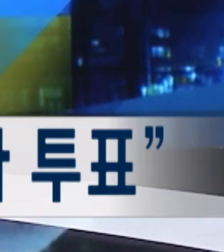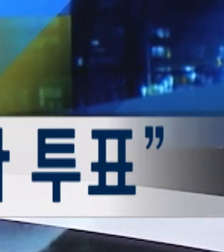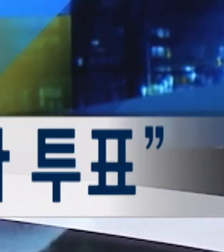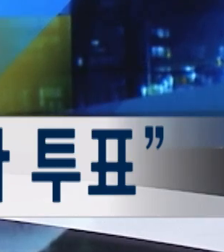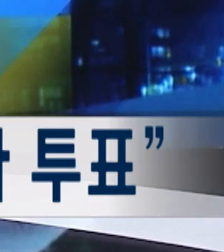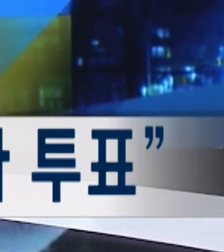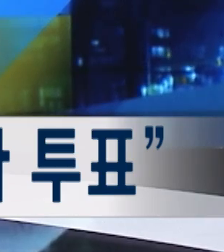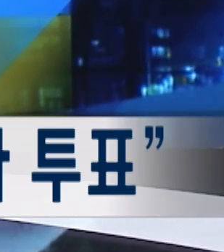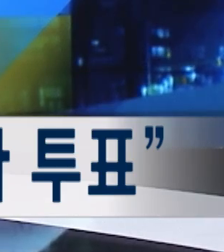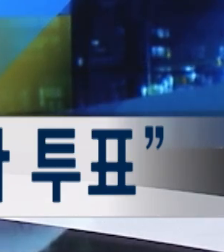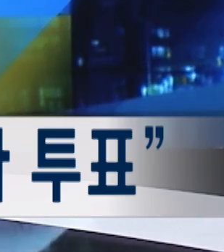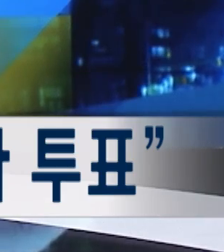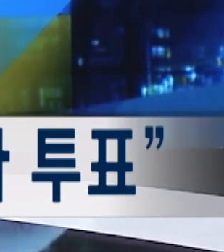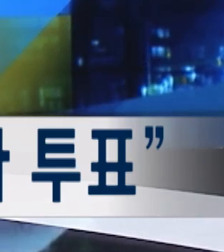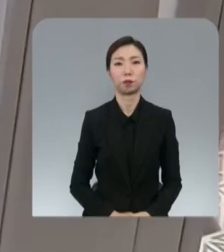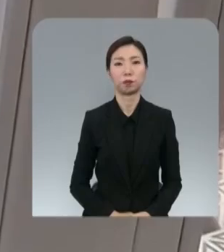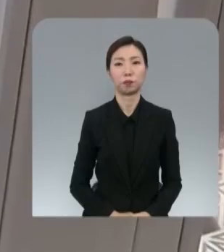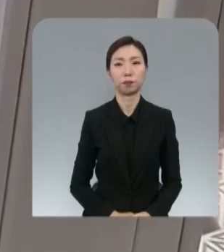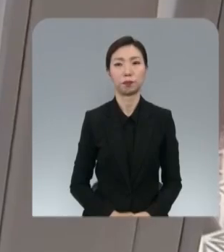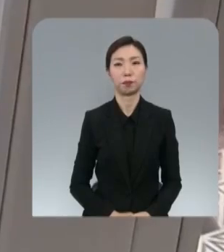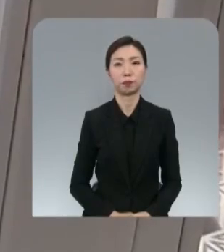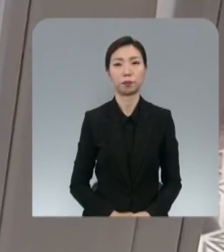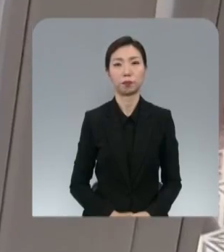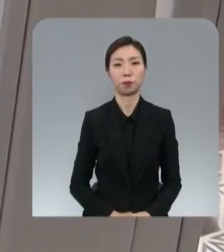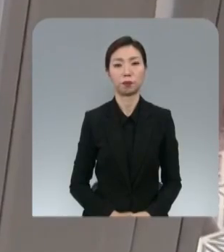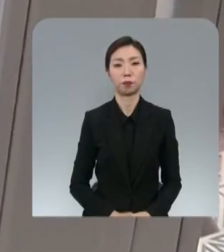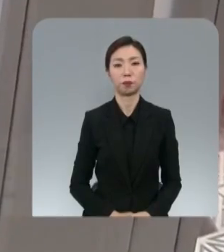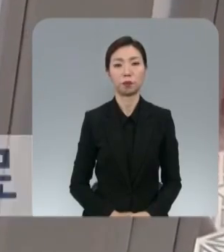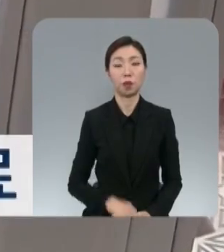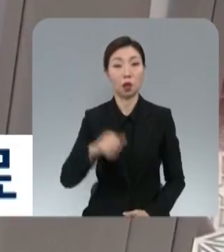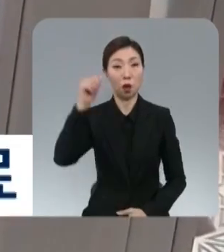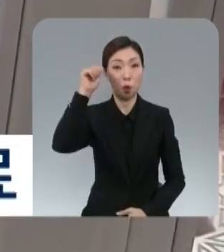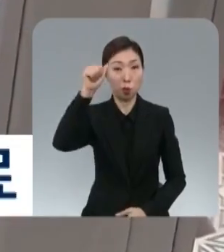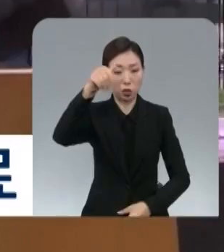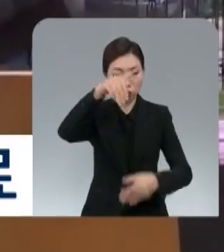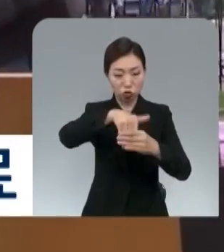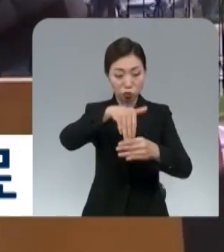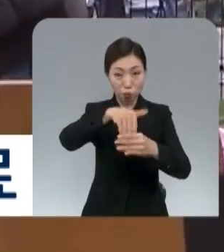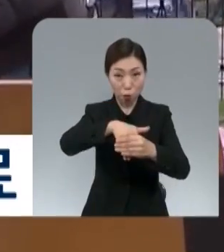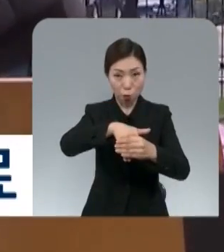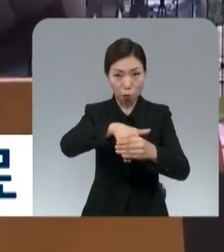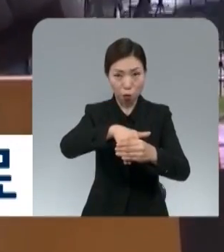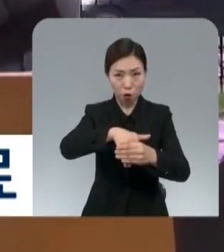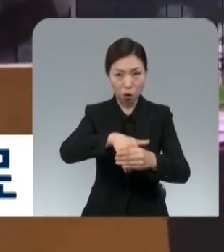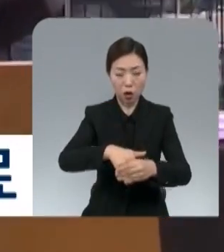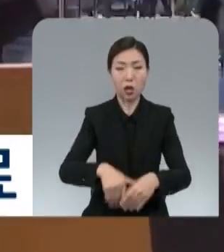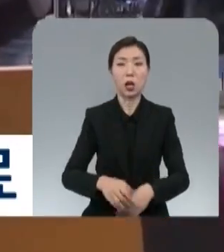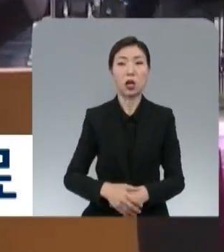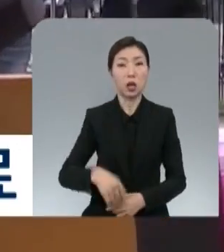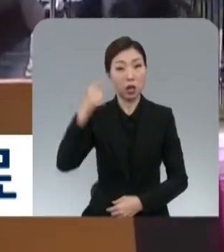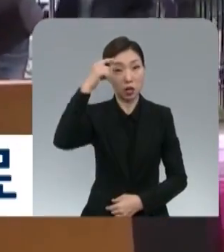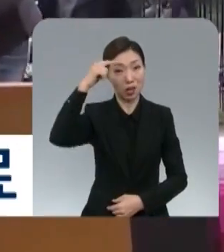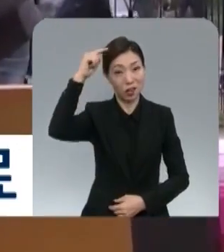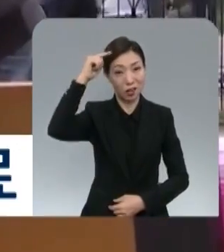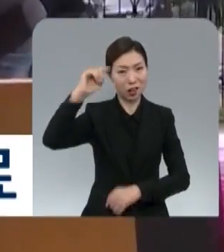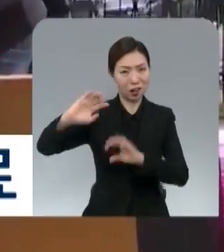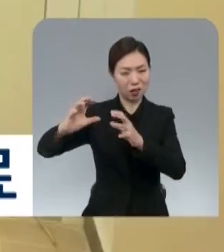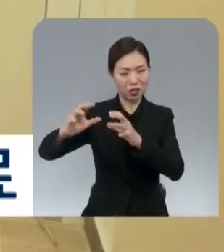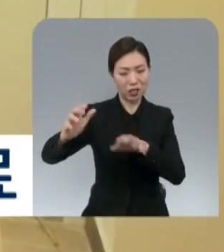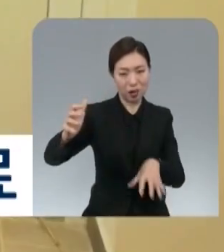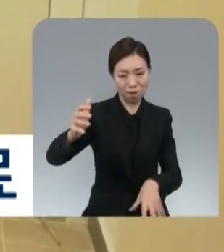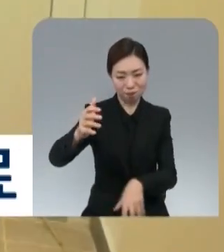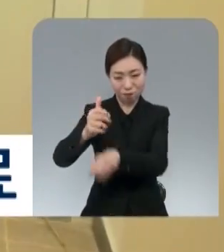보도에 김귀수 기자입니다. 닷새간 치러진 러시아와 합병을 묻는 주민 투표. 우크라이나